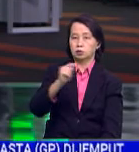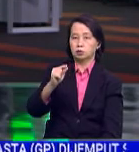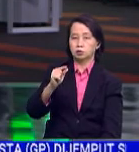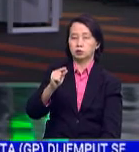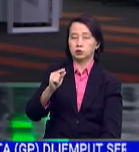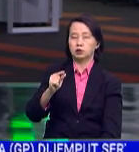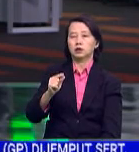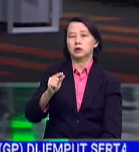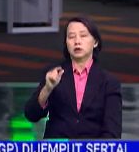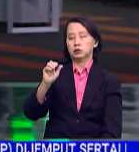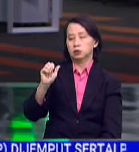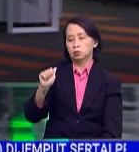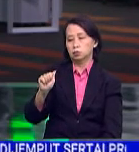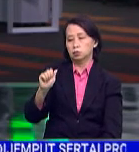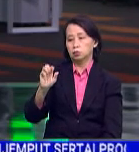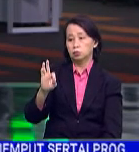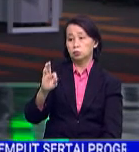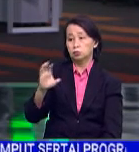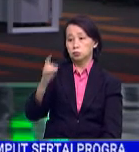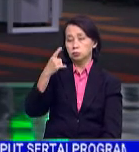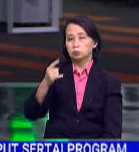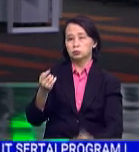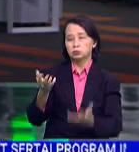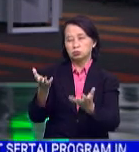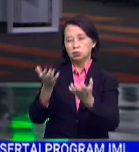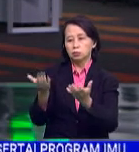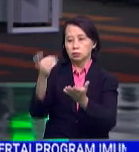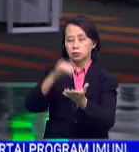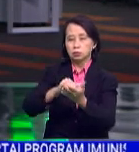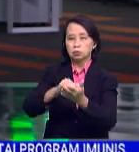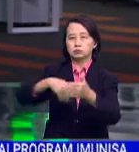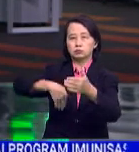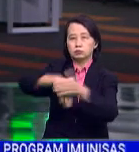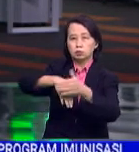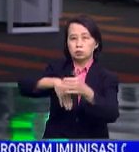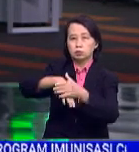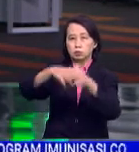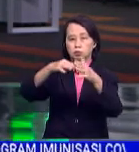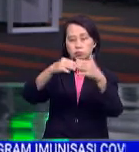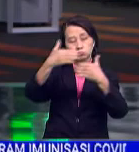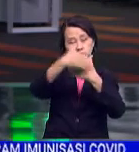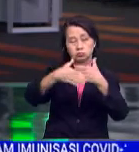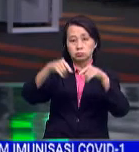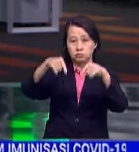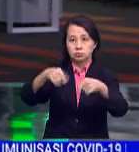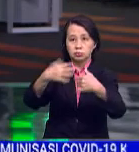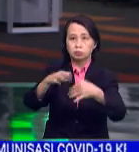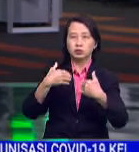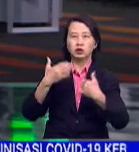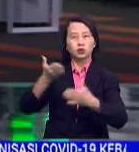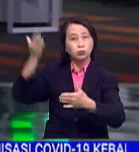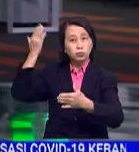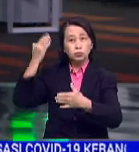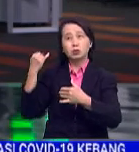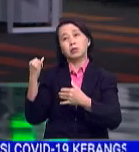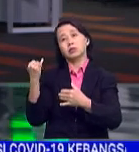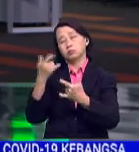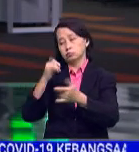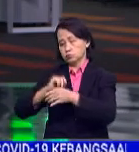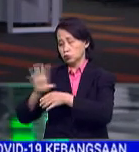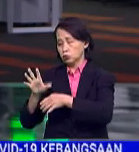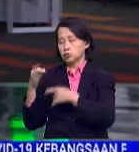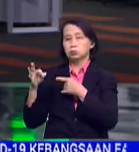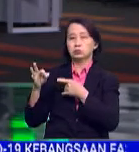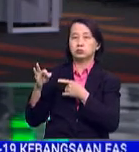bola sepak aksi-aksi untuk memulihkan semula arena bola sepak di benua ini selepas terkesan akibat Pendem mycofix